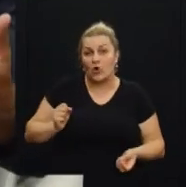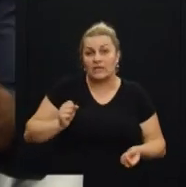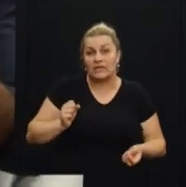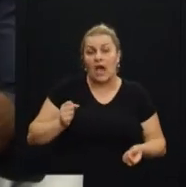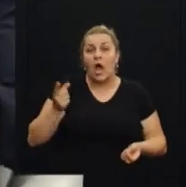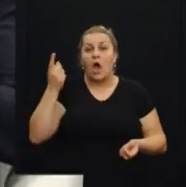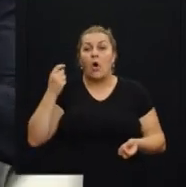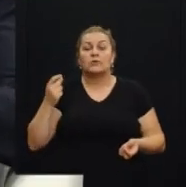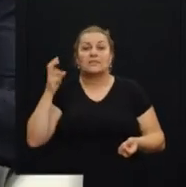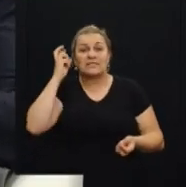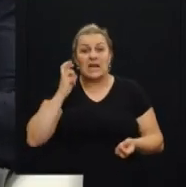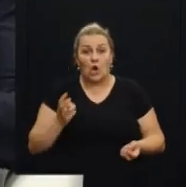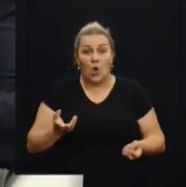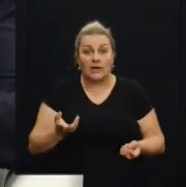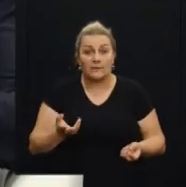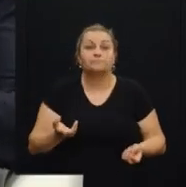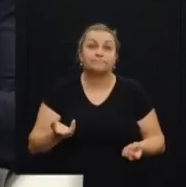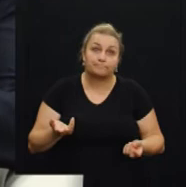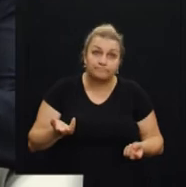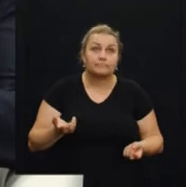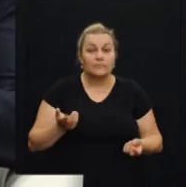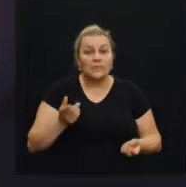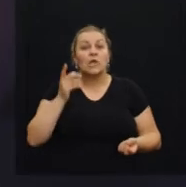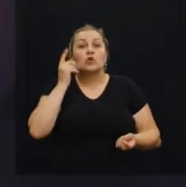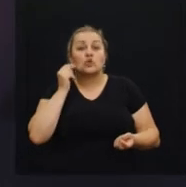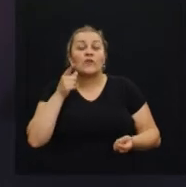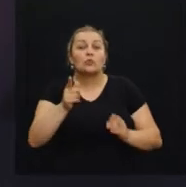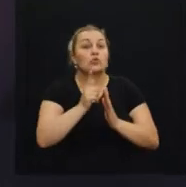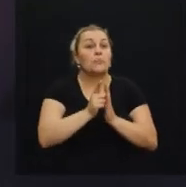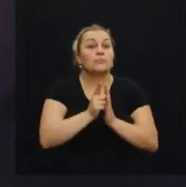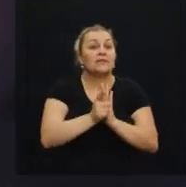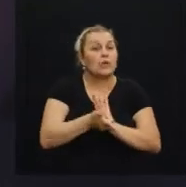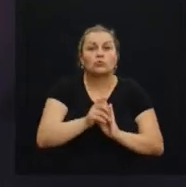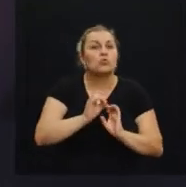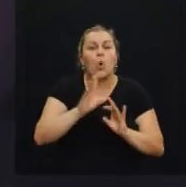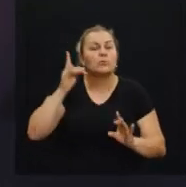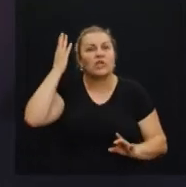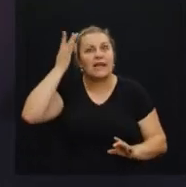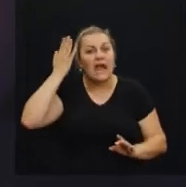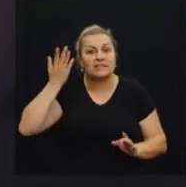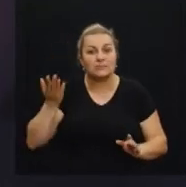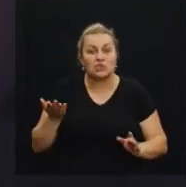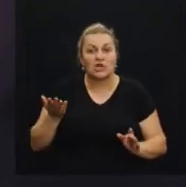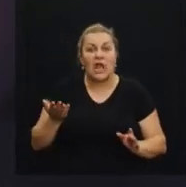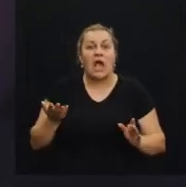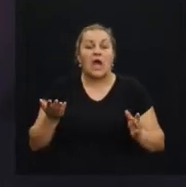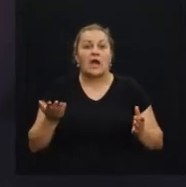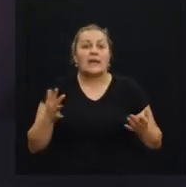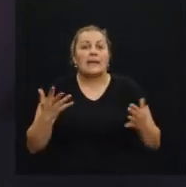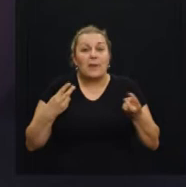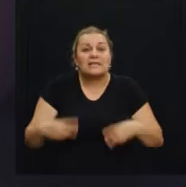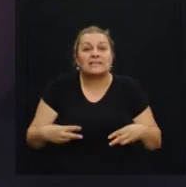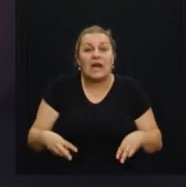pravca Bosanke i Crne Gore? A čovjek tad u tom momentu uopće ne razmišlja. Nema, kar je